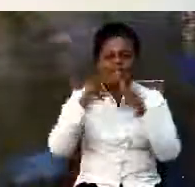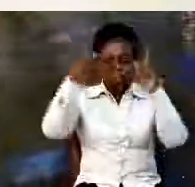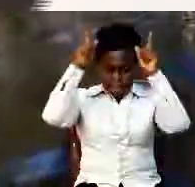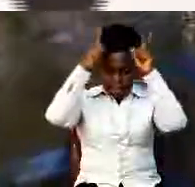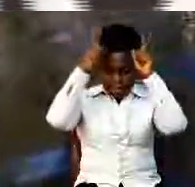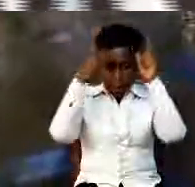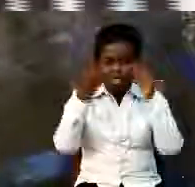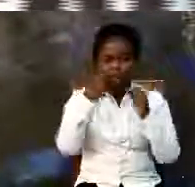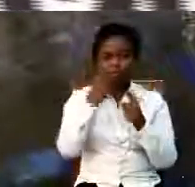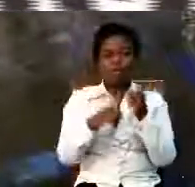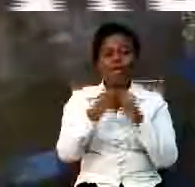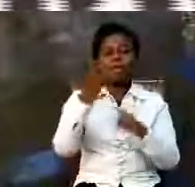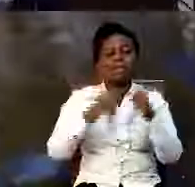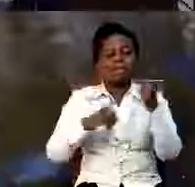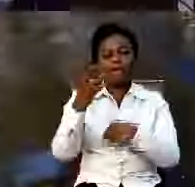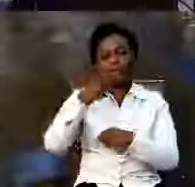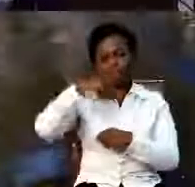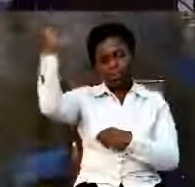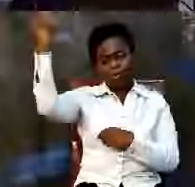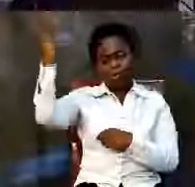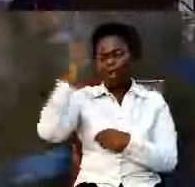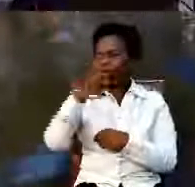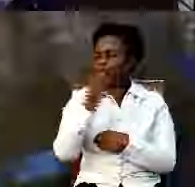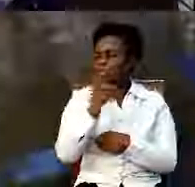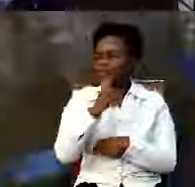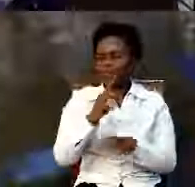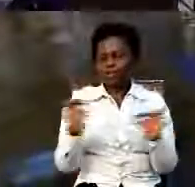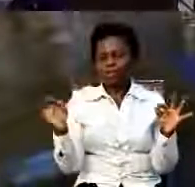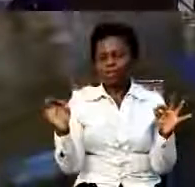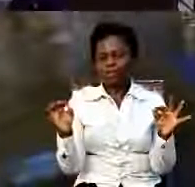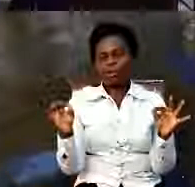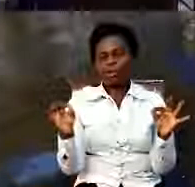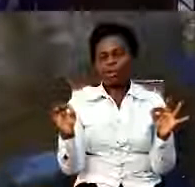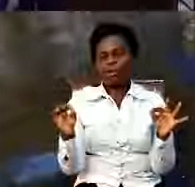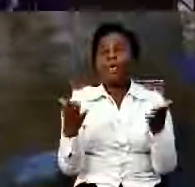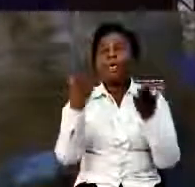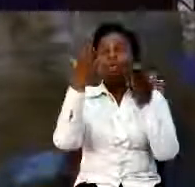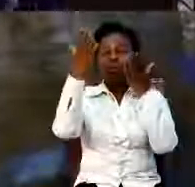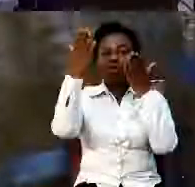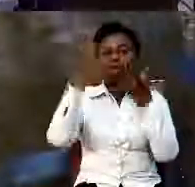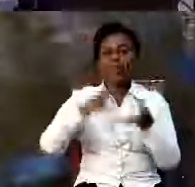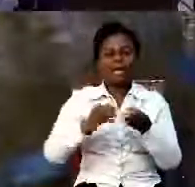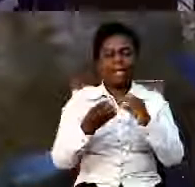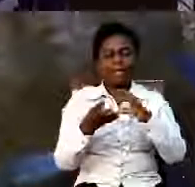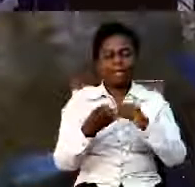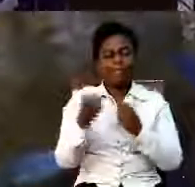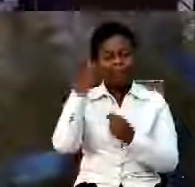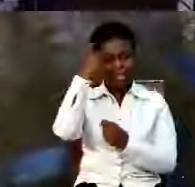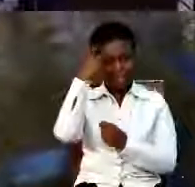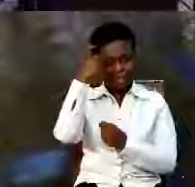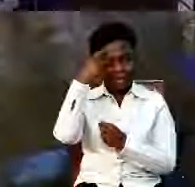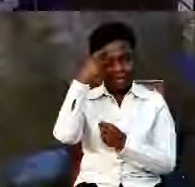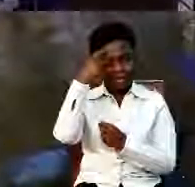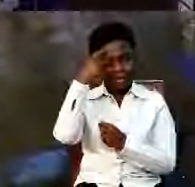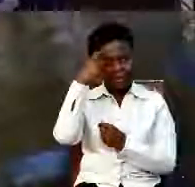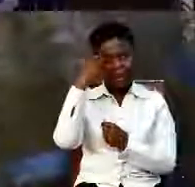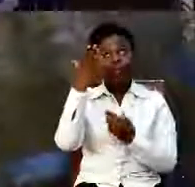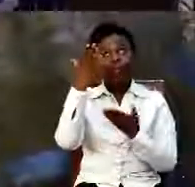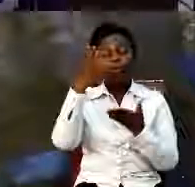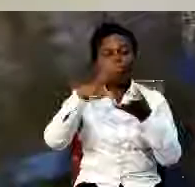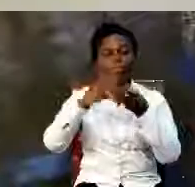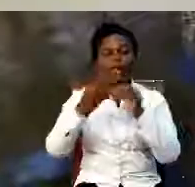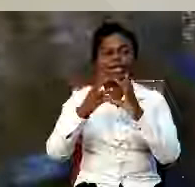wa kushukuru. Jamani, hiyo si halali. Bwana asifiwe sana. Mungu aliumba akili. Mungu